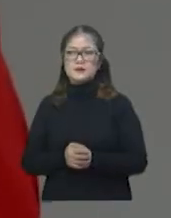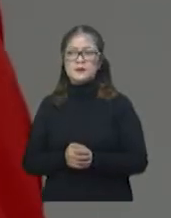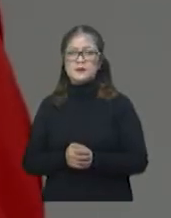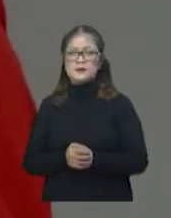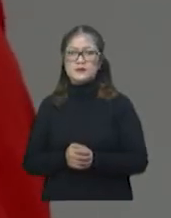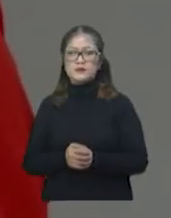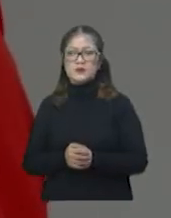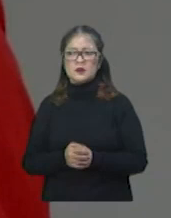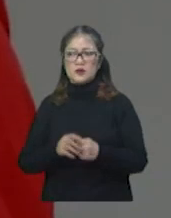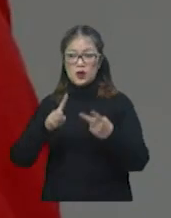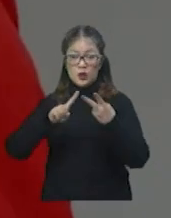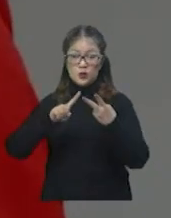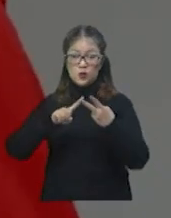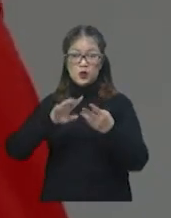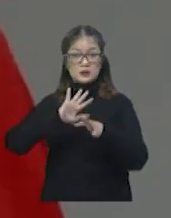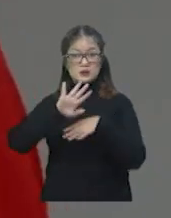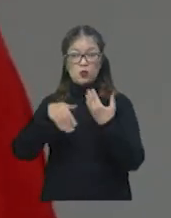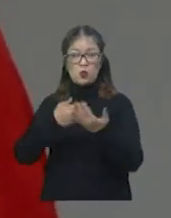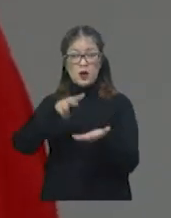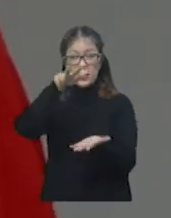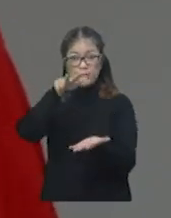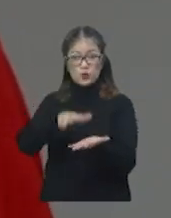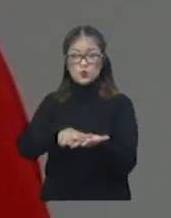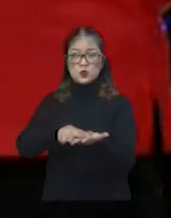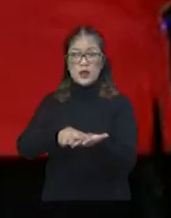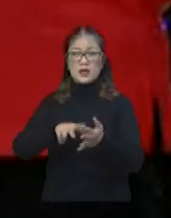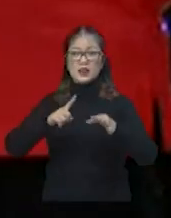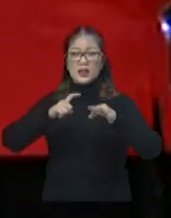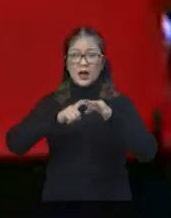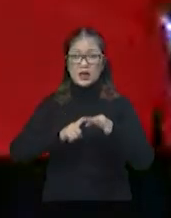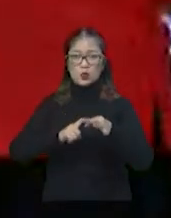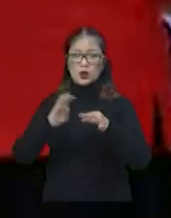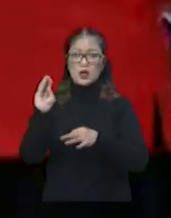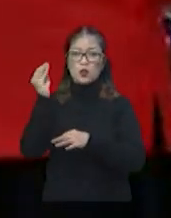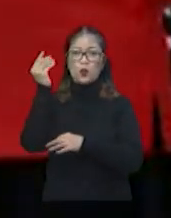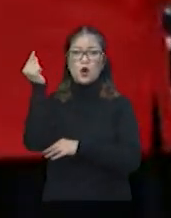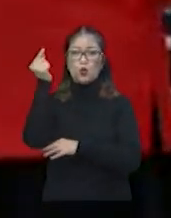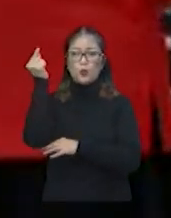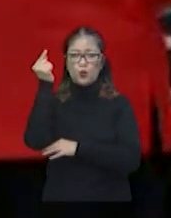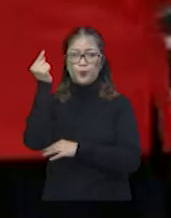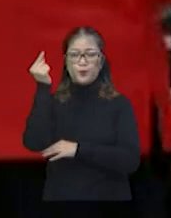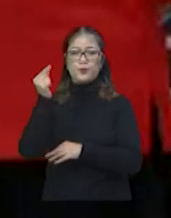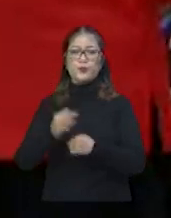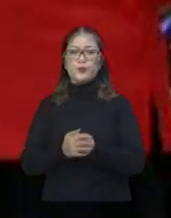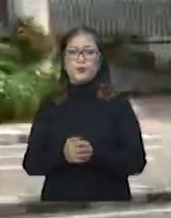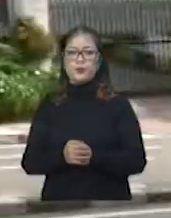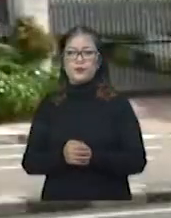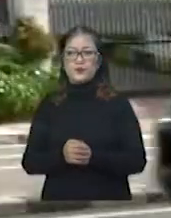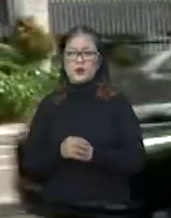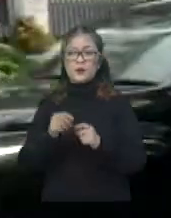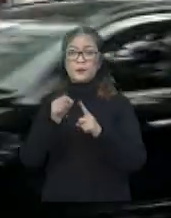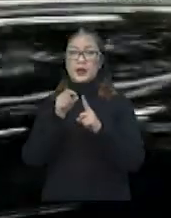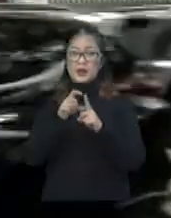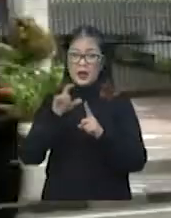keputusan terkait dengan Pilpres adalah keputusan Ketua Umum. Hingga saat ini, PDIP belum mengumumkan siapa Capres dan